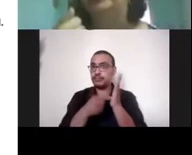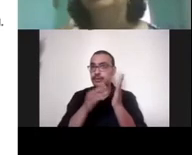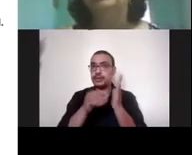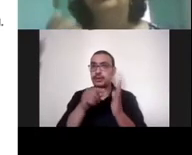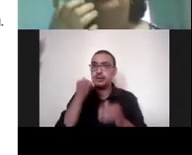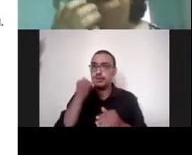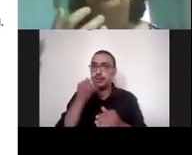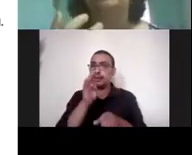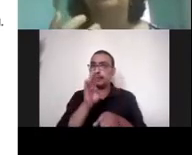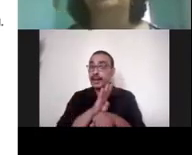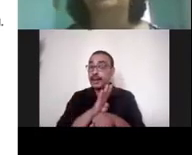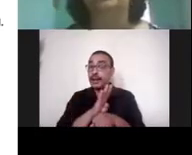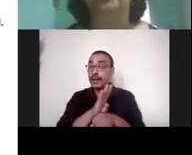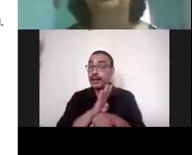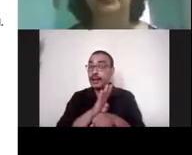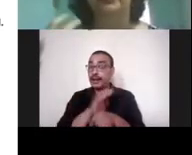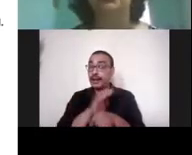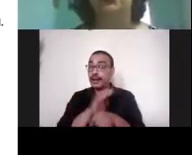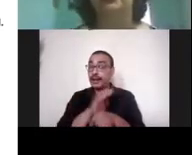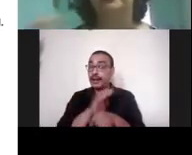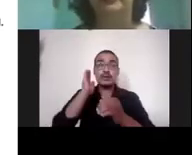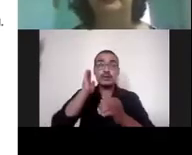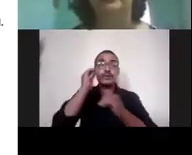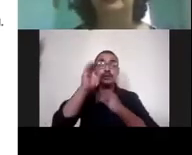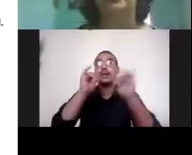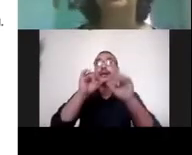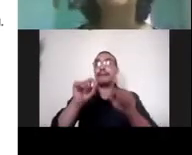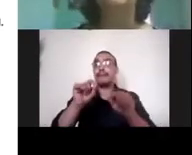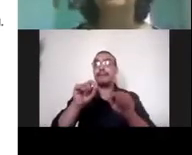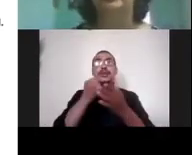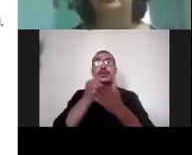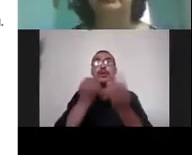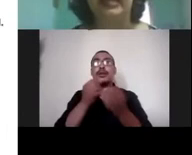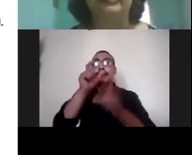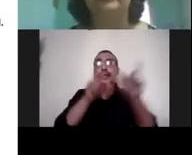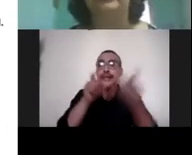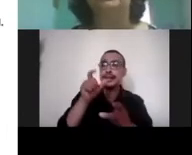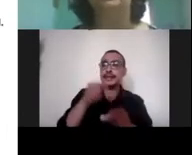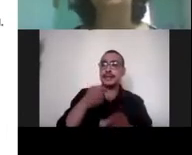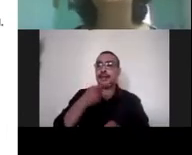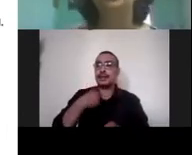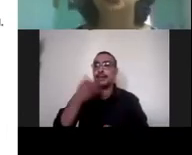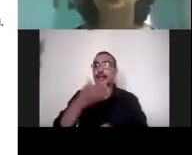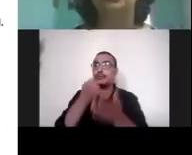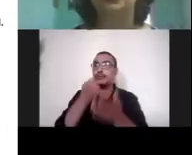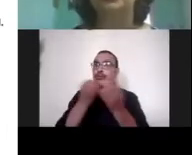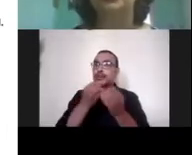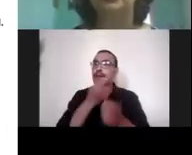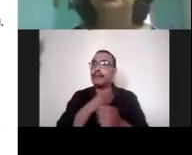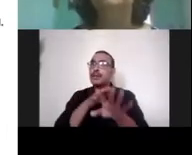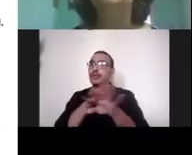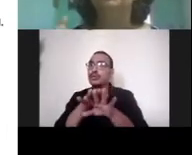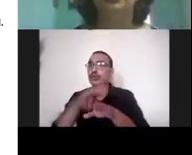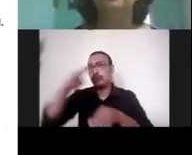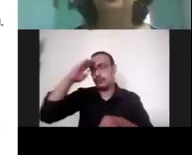हामीले प्रयोग गरेर खबर गर्नुपर्ने हुन्छ। हामीलाई सहयोग गर्ने व्यक्ति, हामीलाई साथ दिने मान्छेहरू, पुलिसहरू हुनसक्छ,